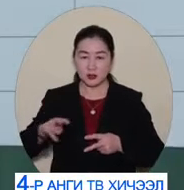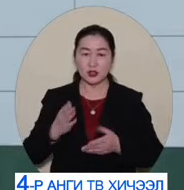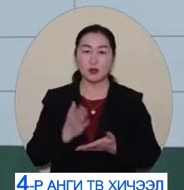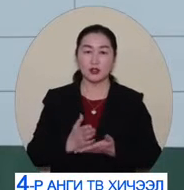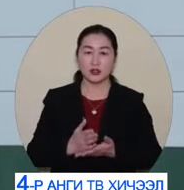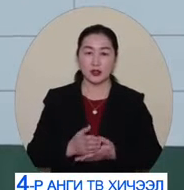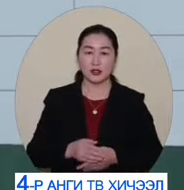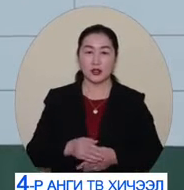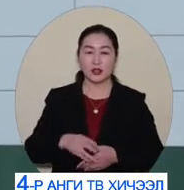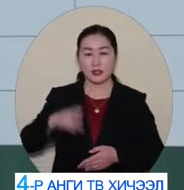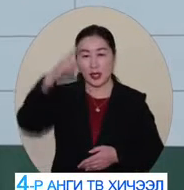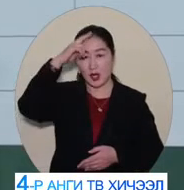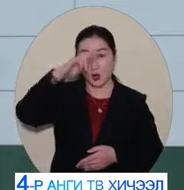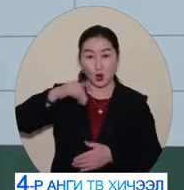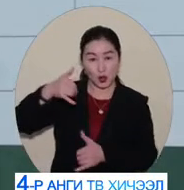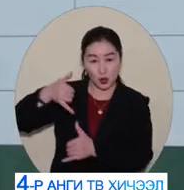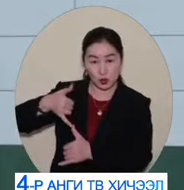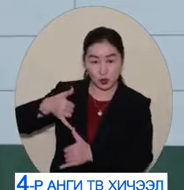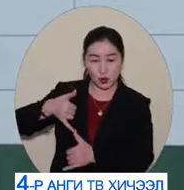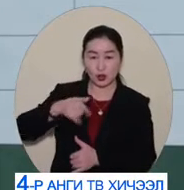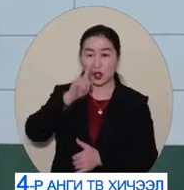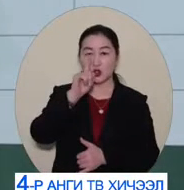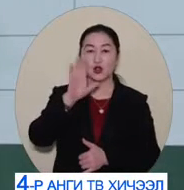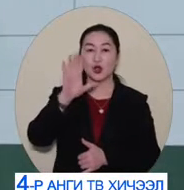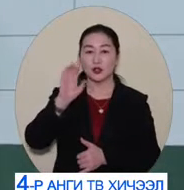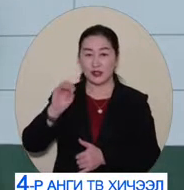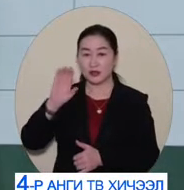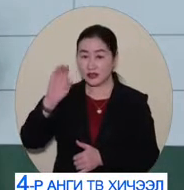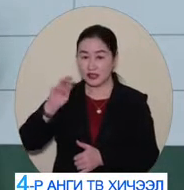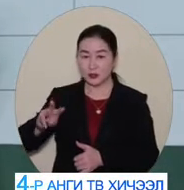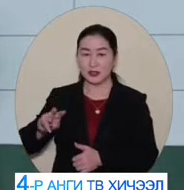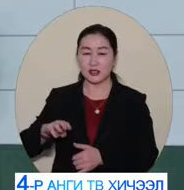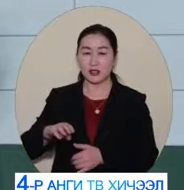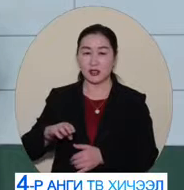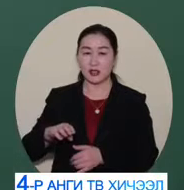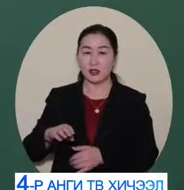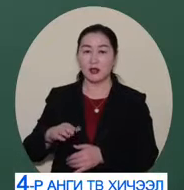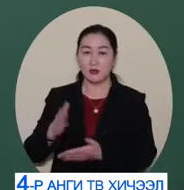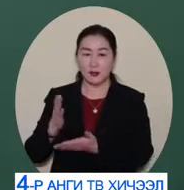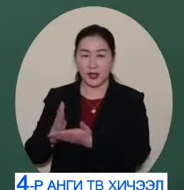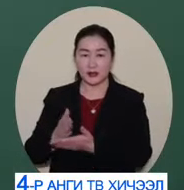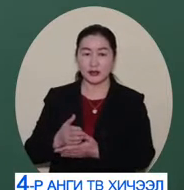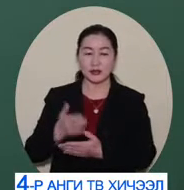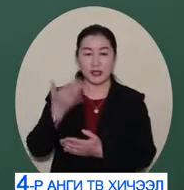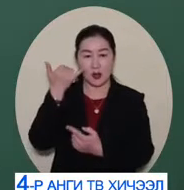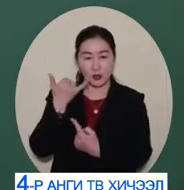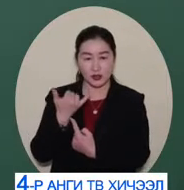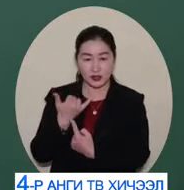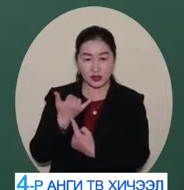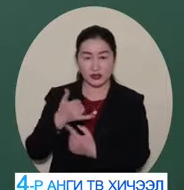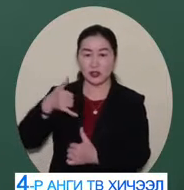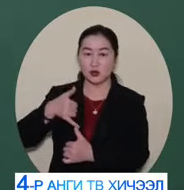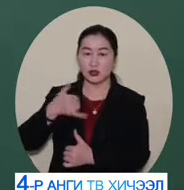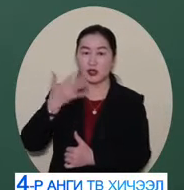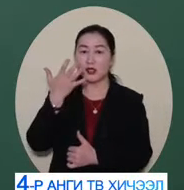За хүүхдийн өндөр бол угаасаа 150 см гээд сантиметрээр өгөгдсөн байгаа учраас ингэ бичичээ. За цэцгний